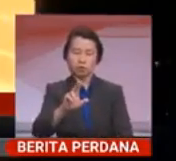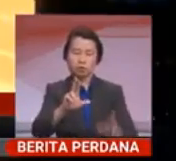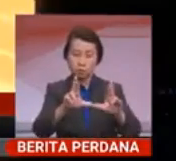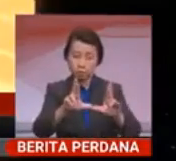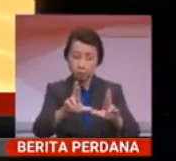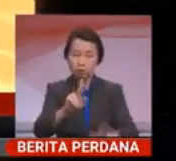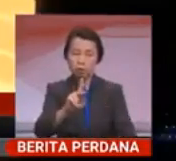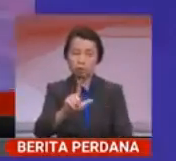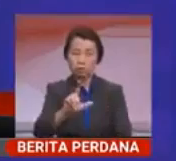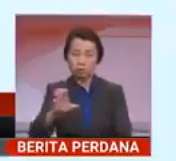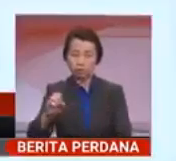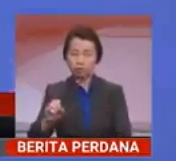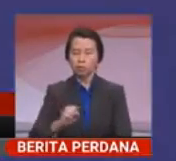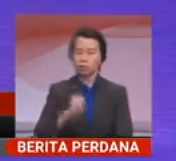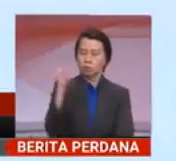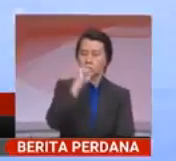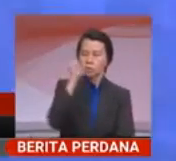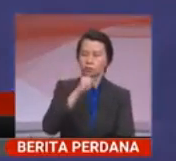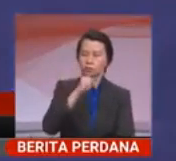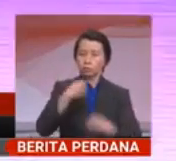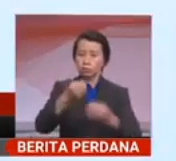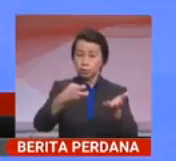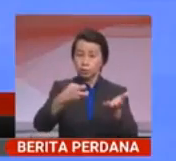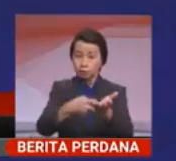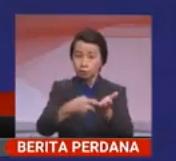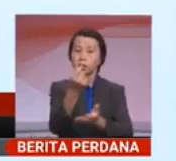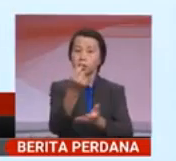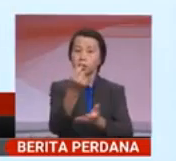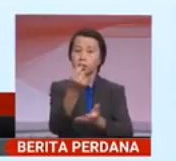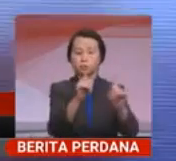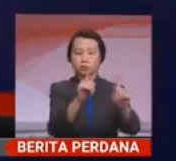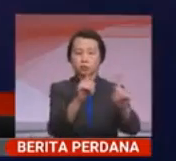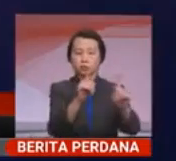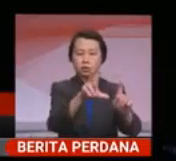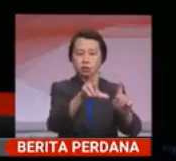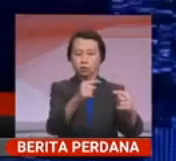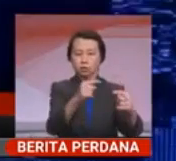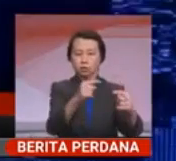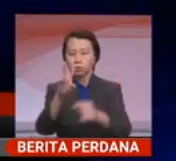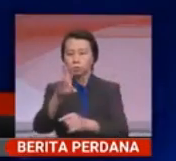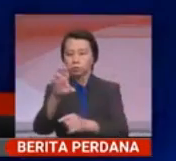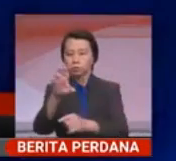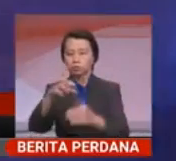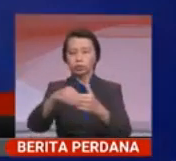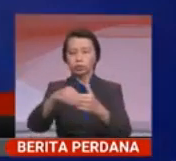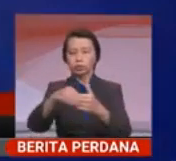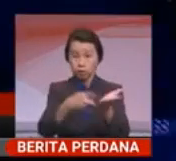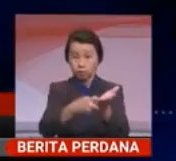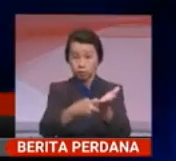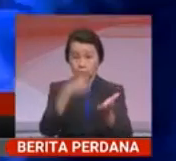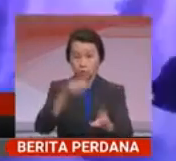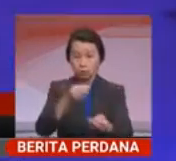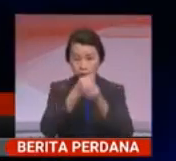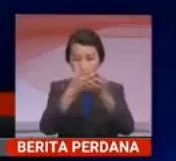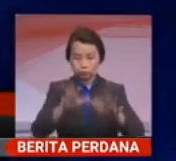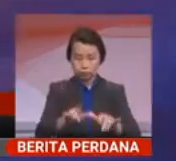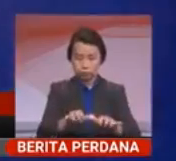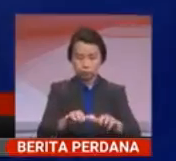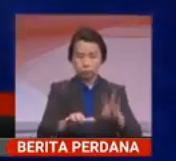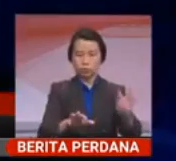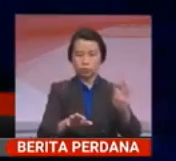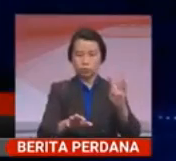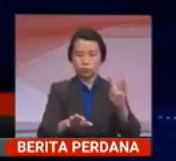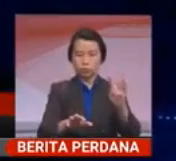Slam Mentari Muncul Lagi menawarkan tiket berharga antara RM130 hingga RM700. Untuk info lanjut, layari